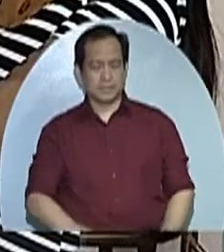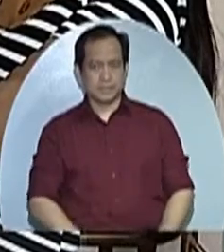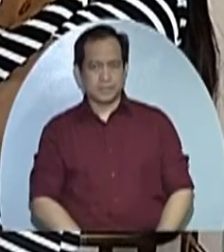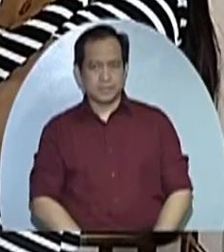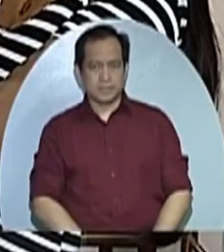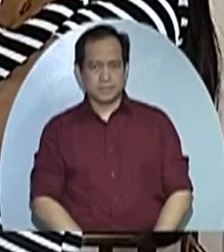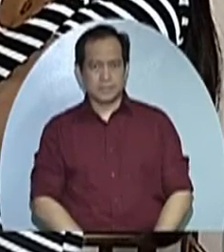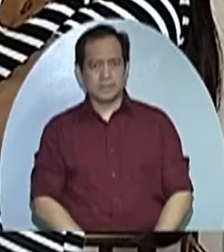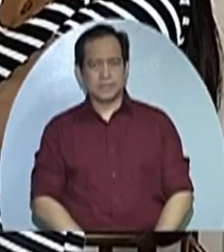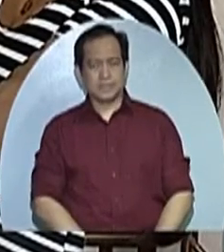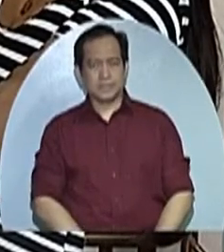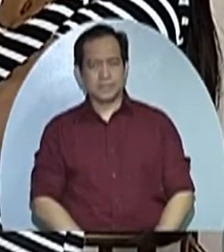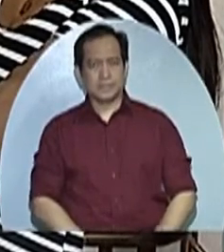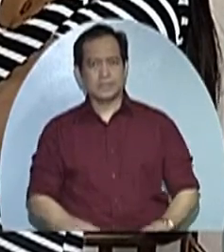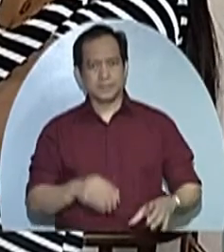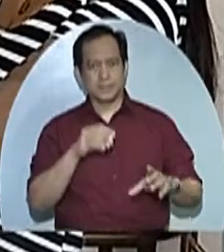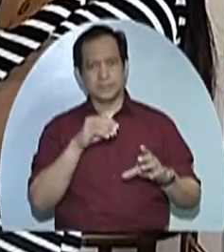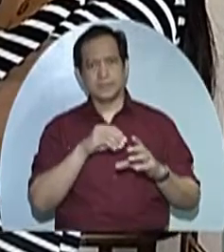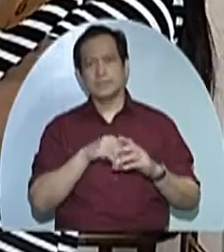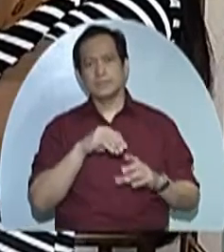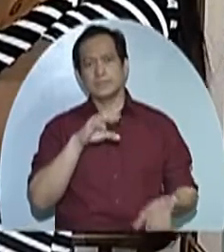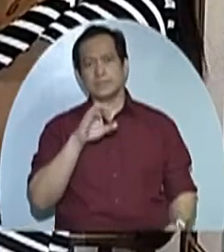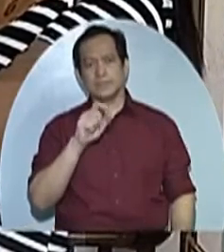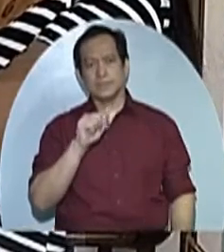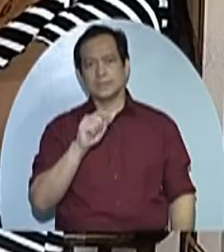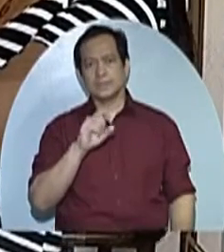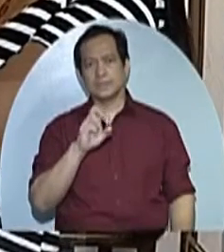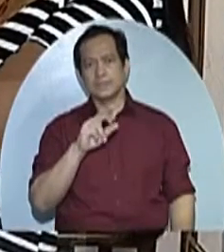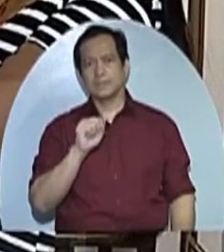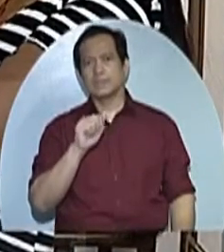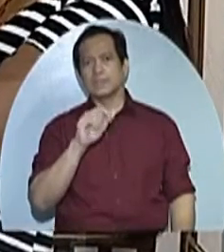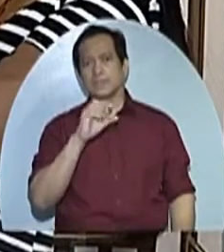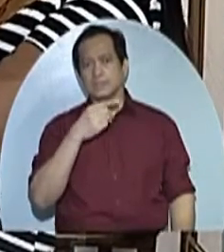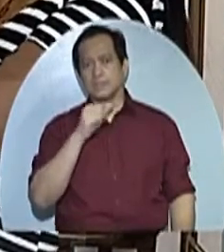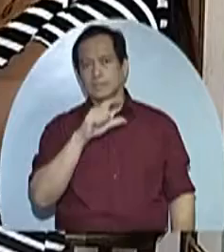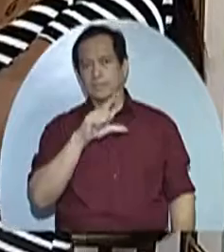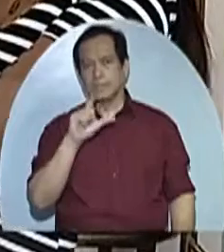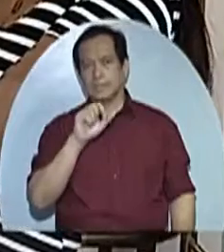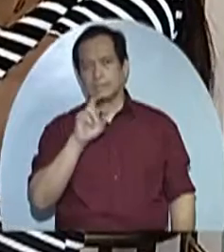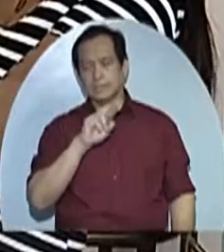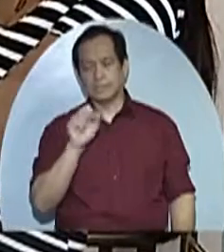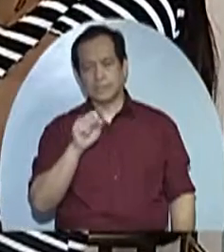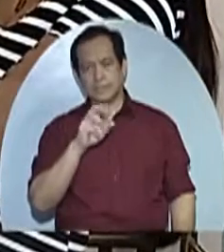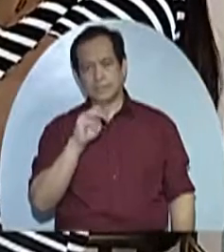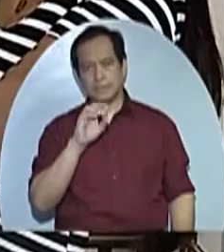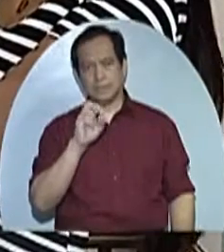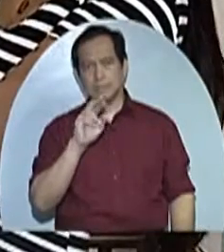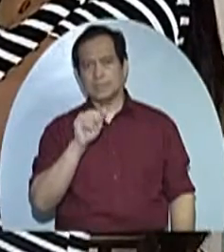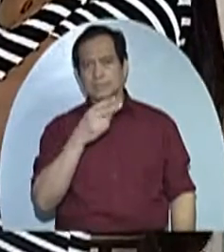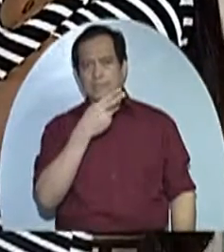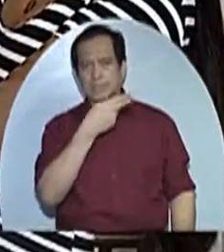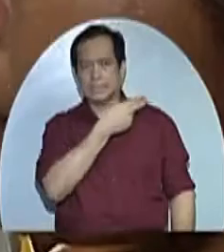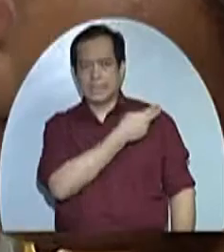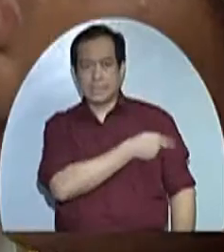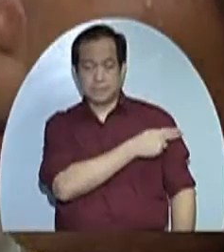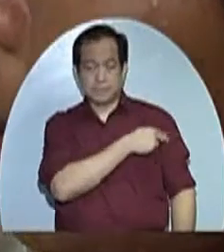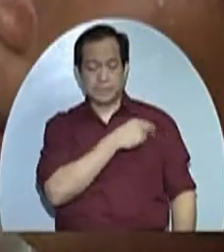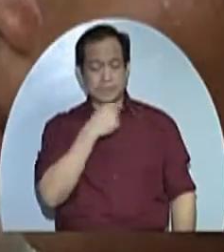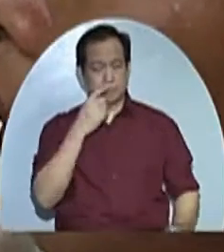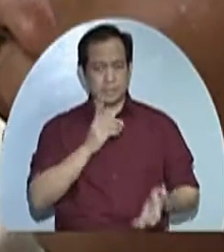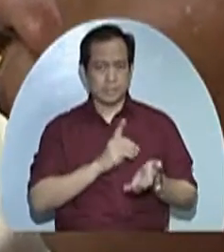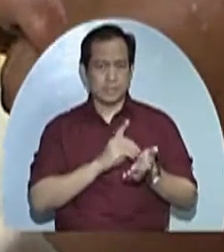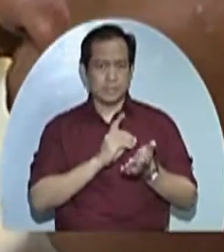amin. Sa Celestino Galliares Memorial Hospital po. Anong sabi ng doktor doon?